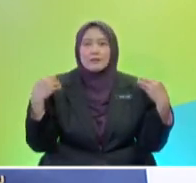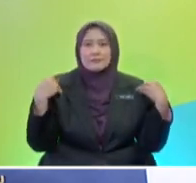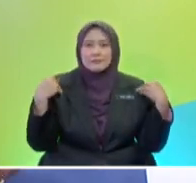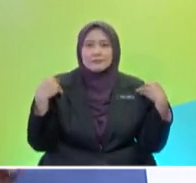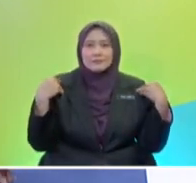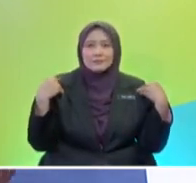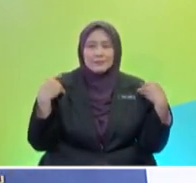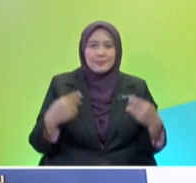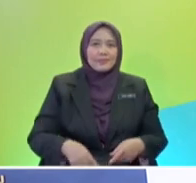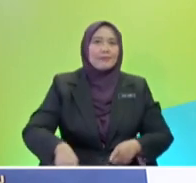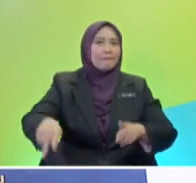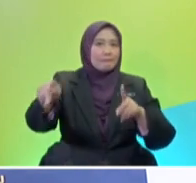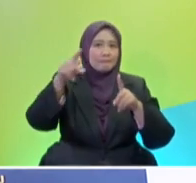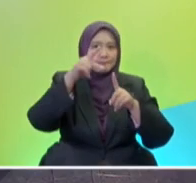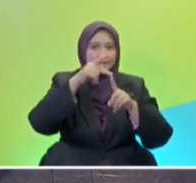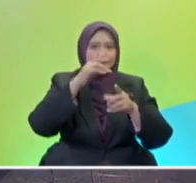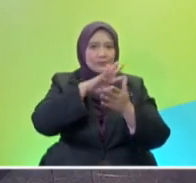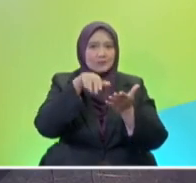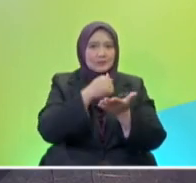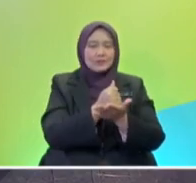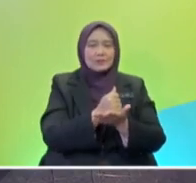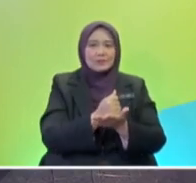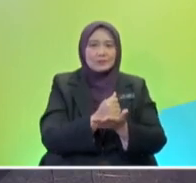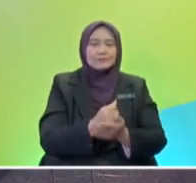keseluruhan saya sepakat hari ini